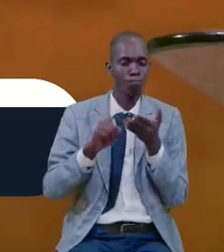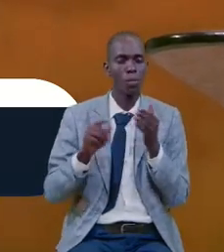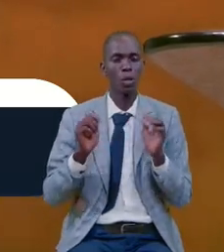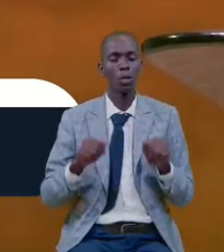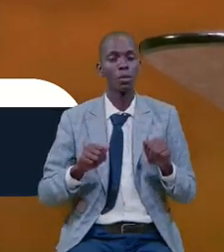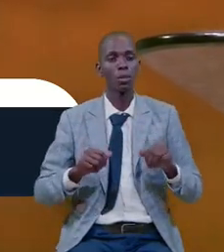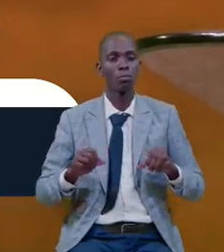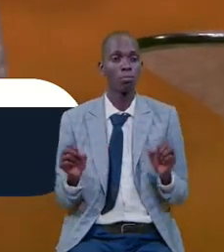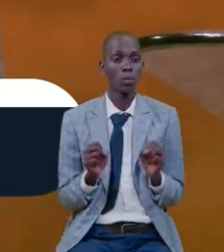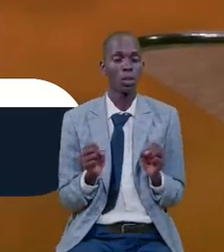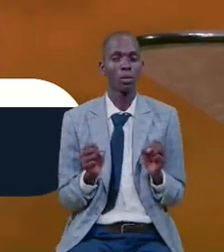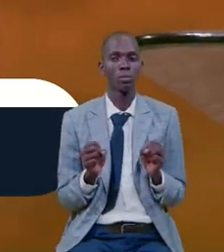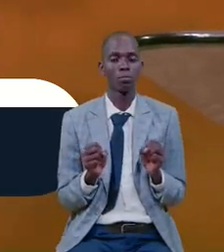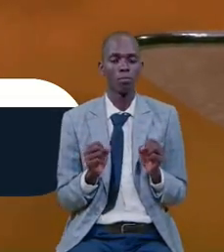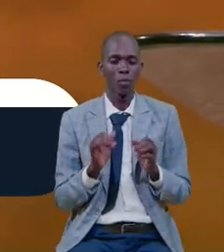notable.